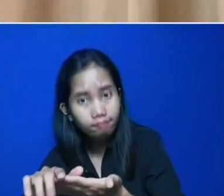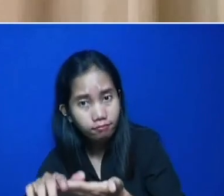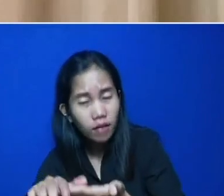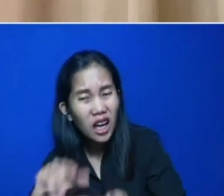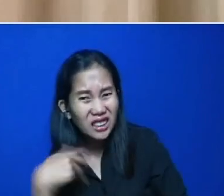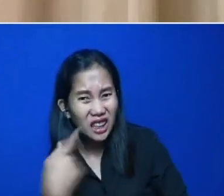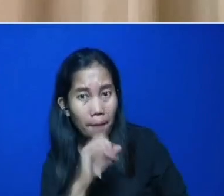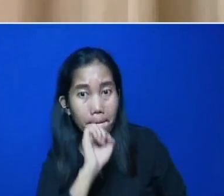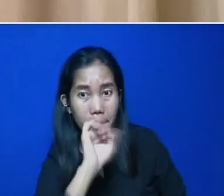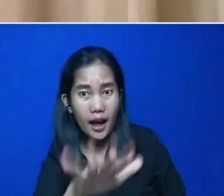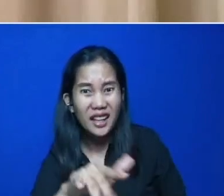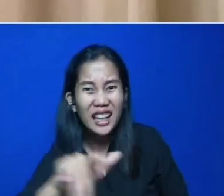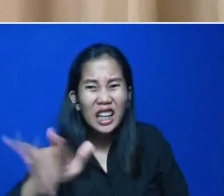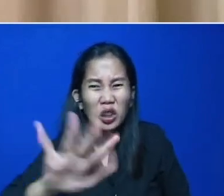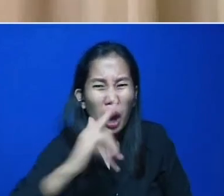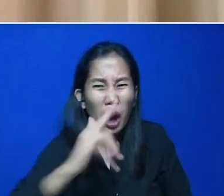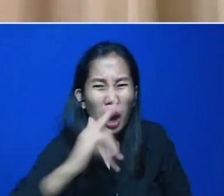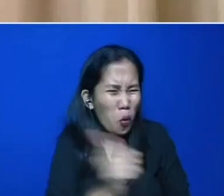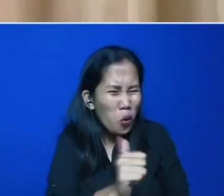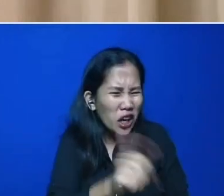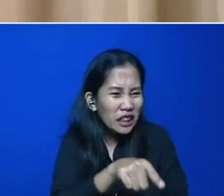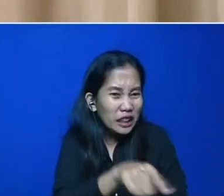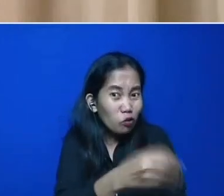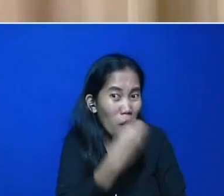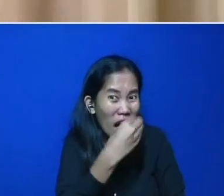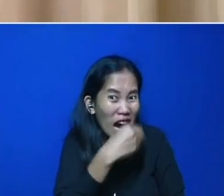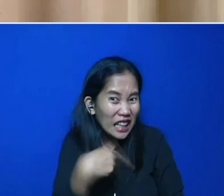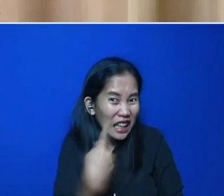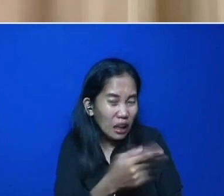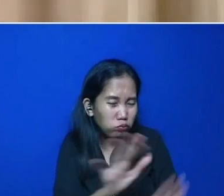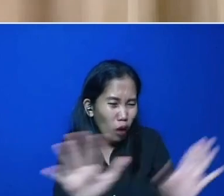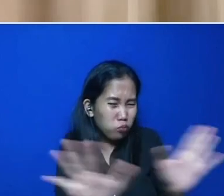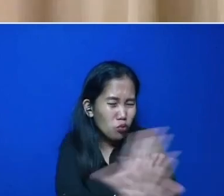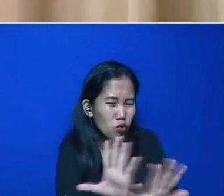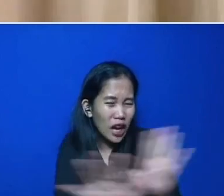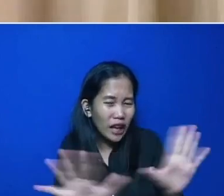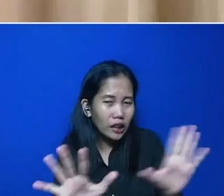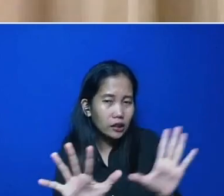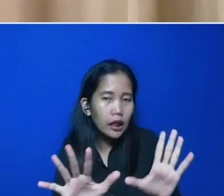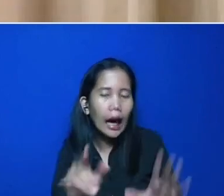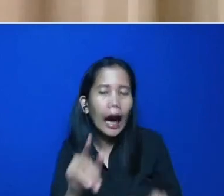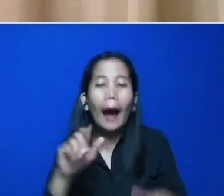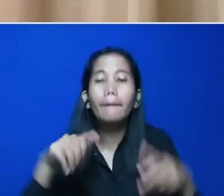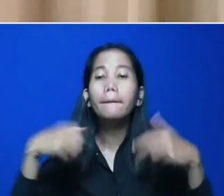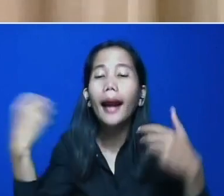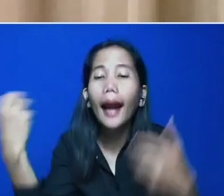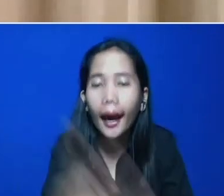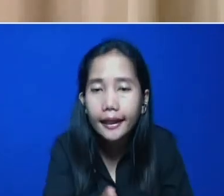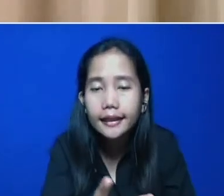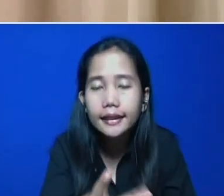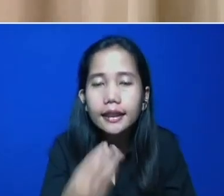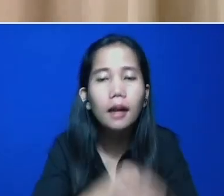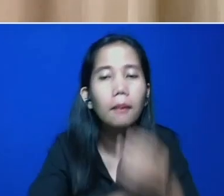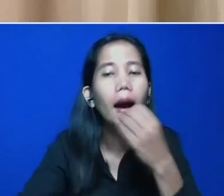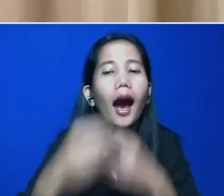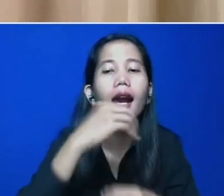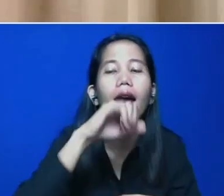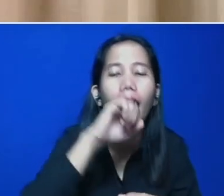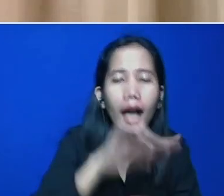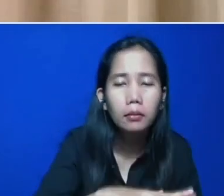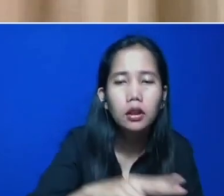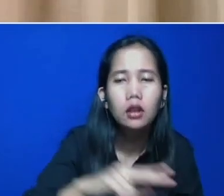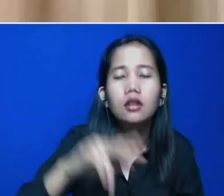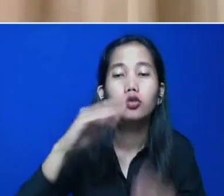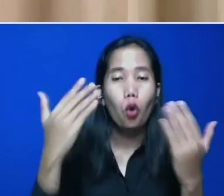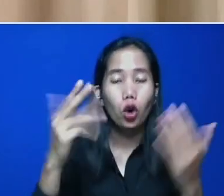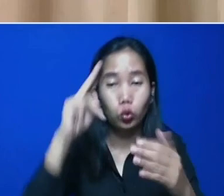Apalagi kita makan yang haram Semoga Tuhan memberkati bapak ibu saudara saudara semua adik-adik para